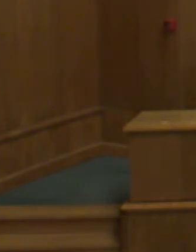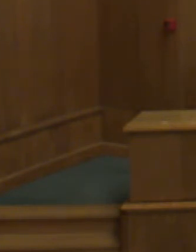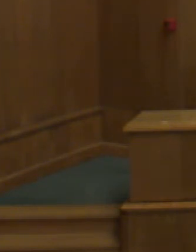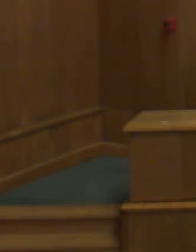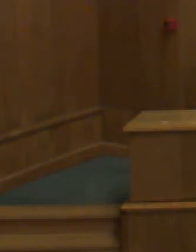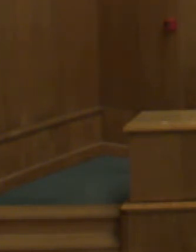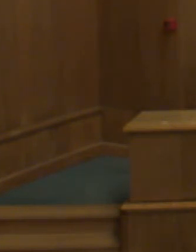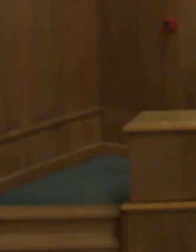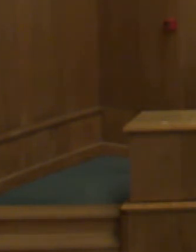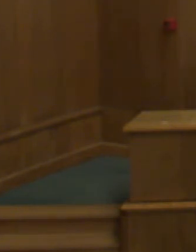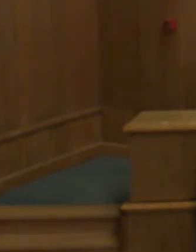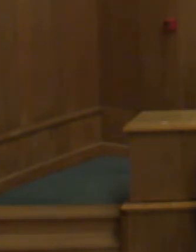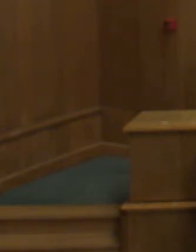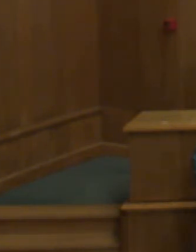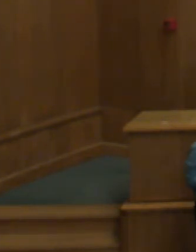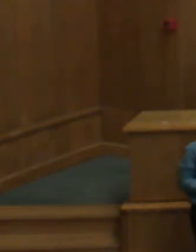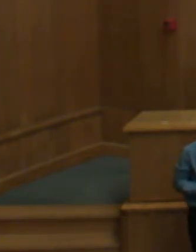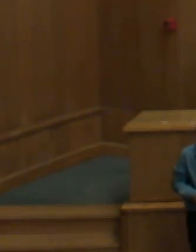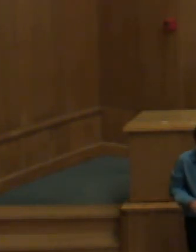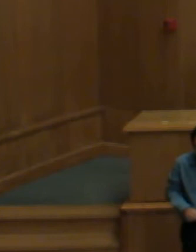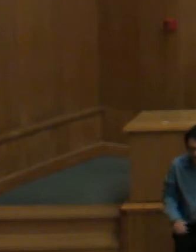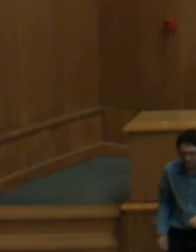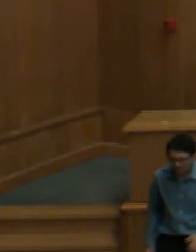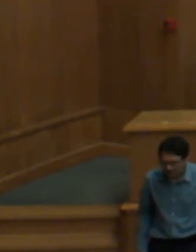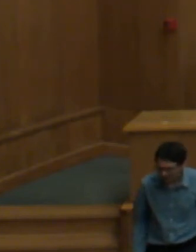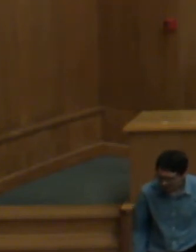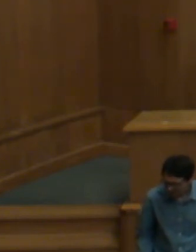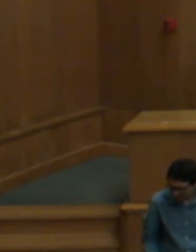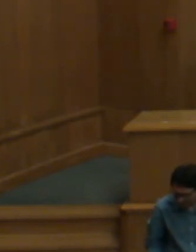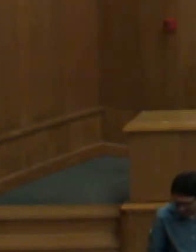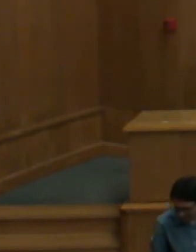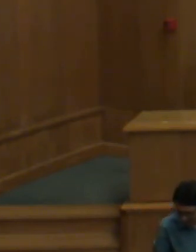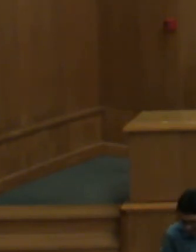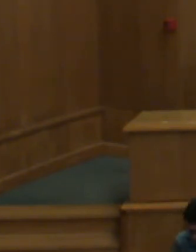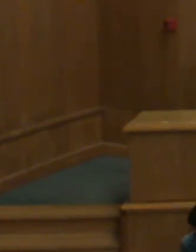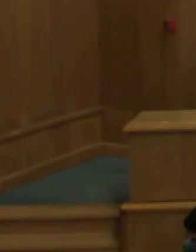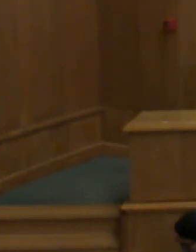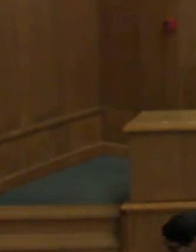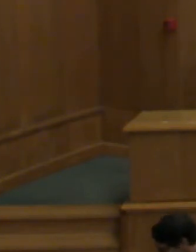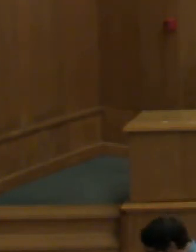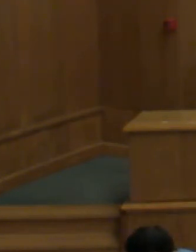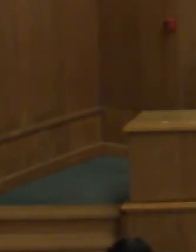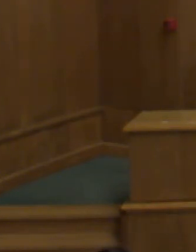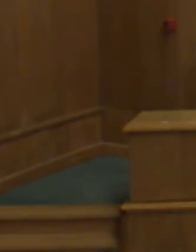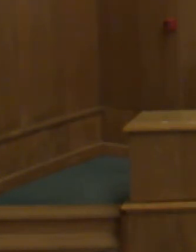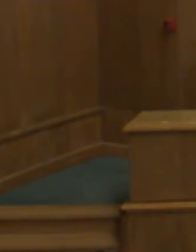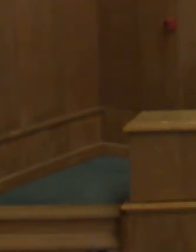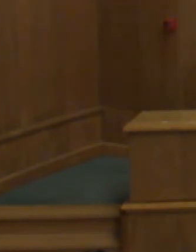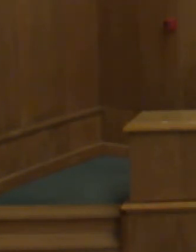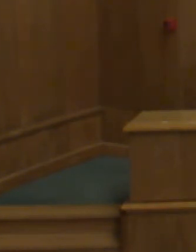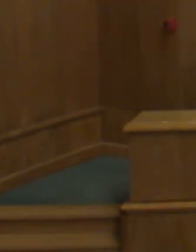Θα συνεχίσουμε με την πρώτη θεματική ενότητα της τεχνολογίας φωτονικών